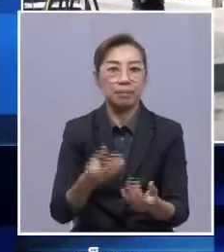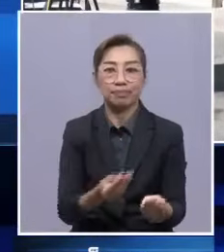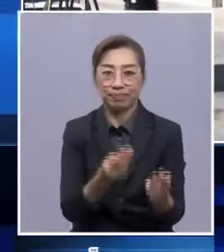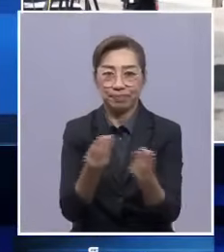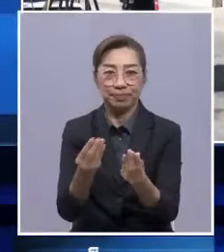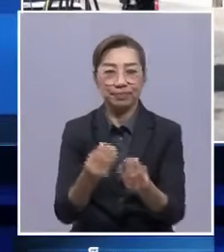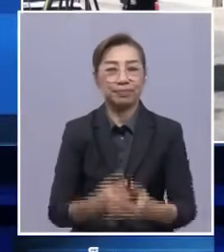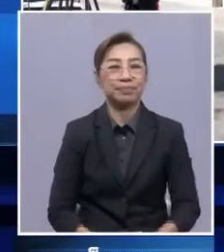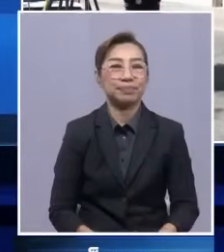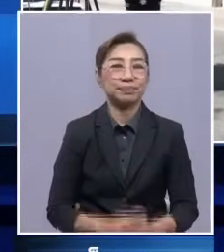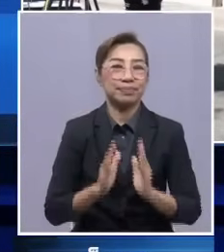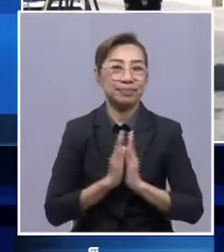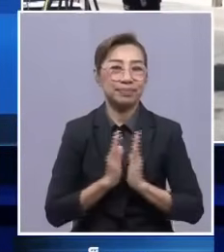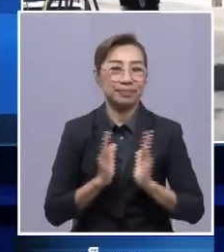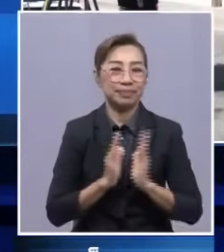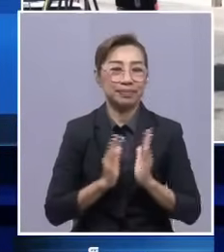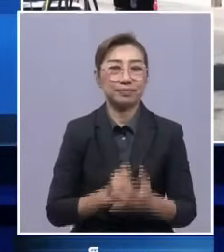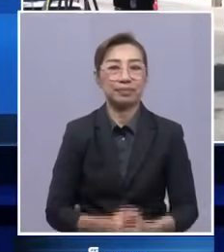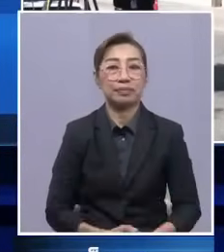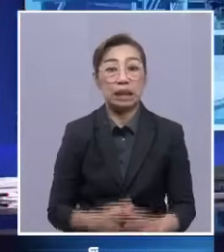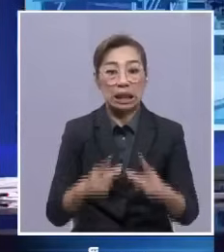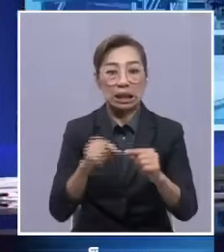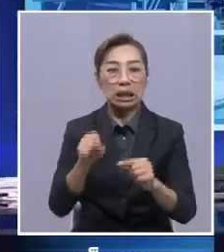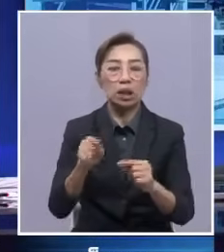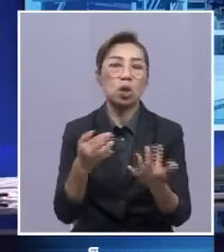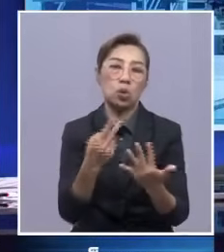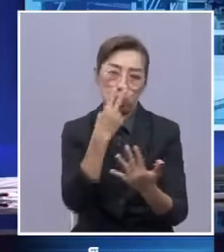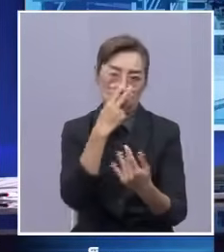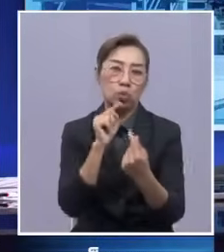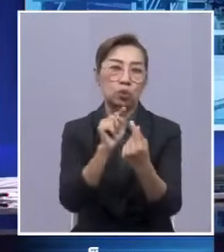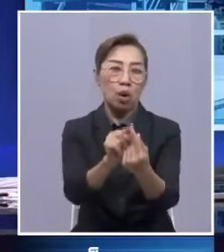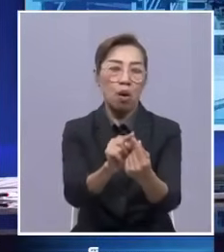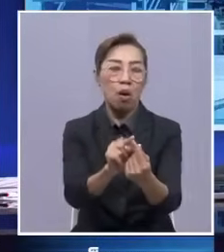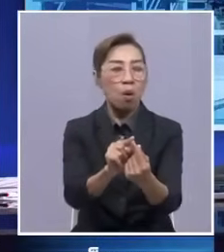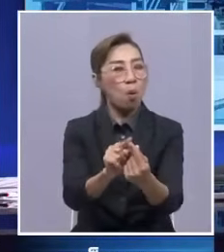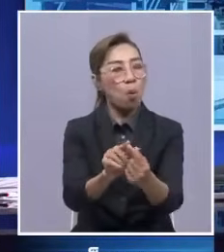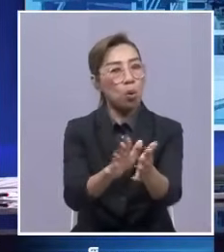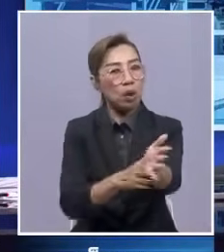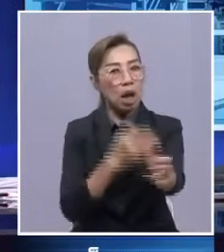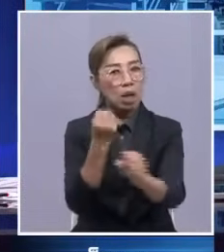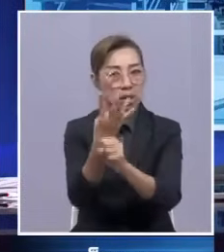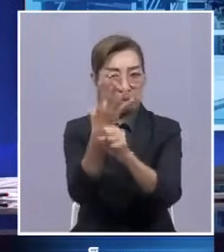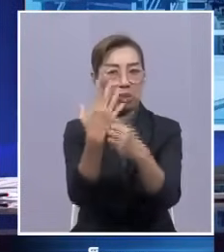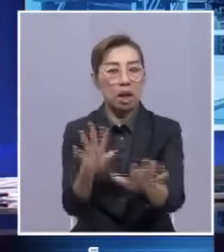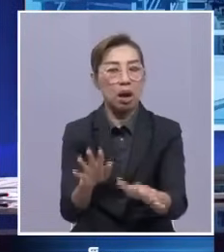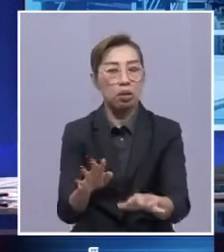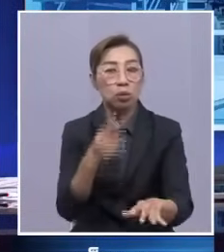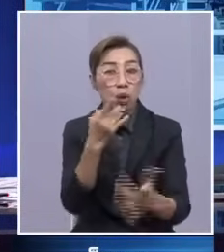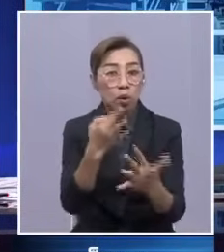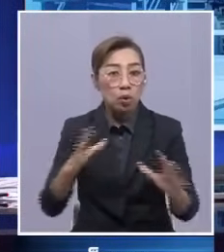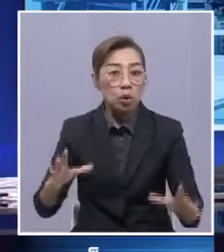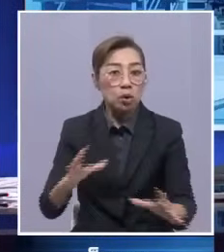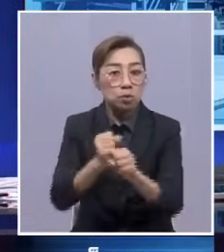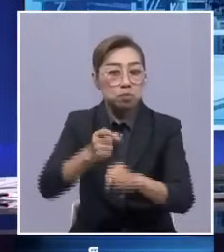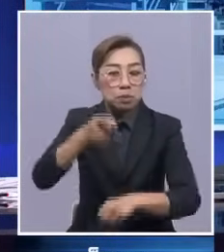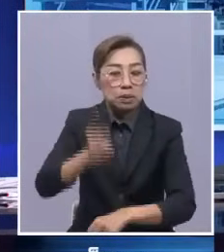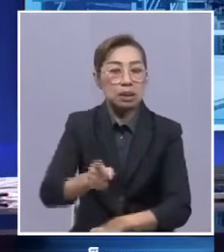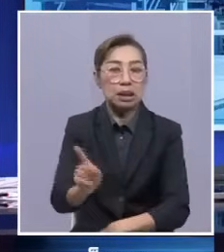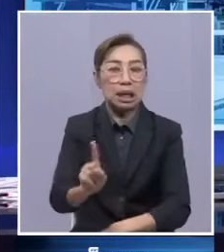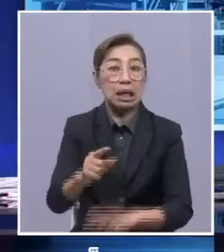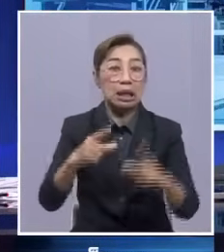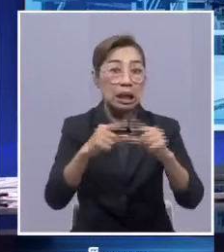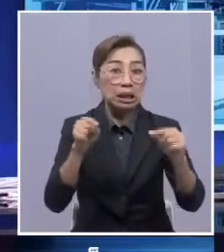ครับ ขอบคุณนะครับคุณอิทธิพัฒน์นะฮะคดีนี้ยังต้องติดตามนะครับมหากาพย์4ปีว่าผลที่ออกมาจริงๆแล้วค